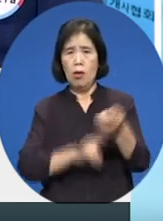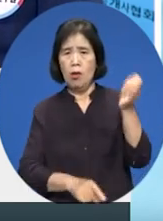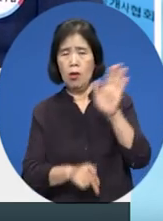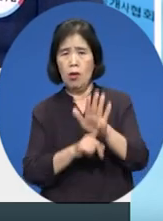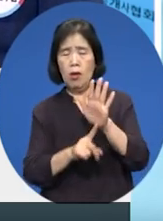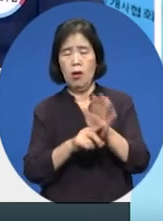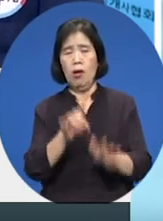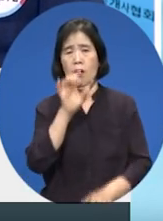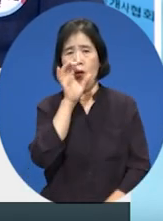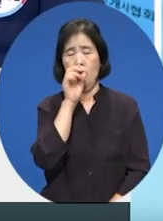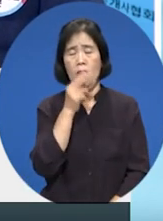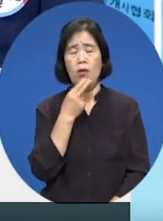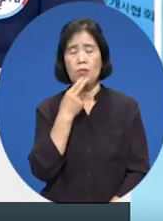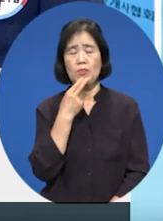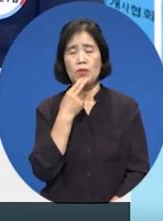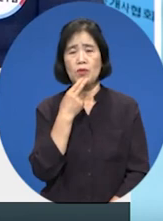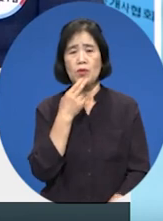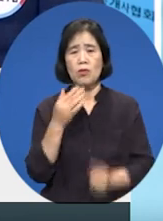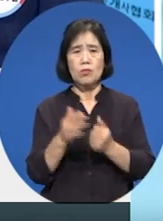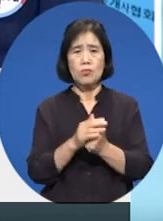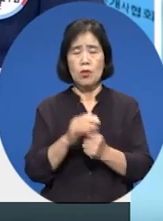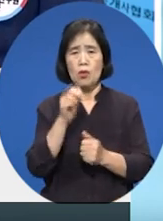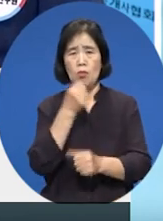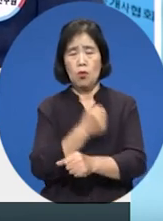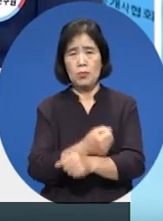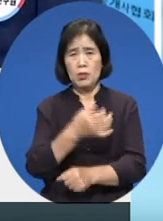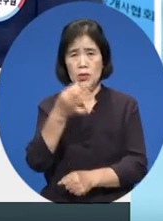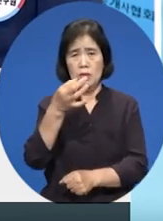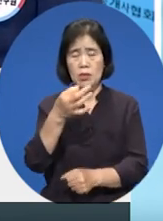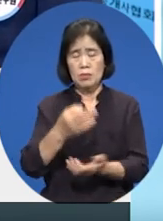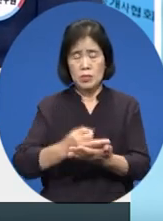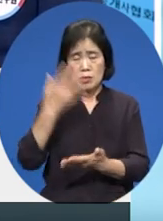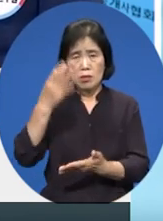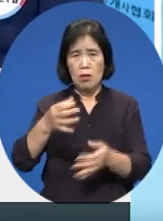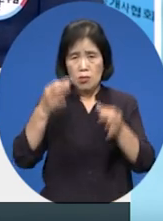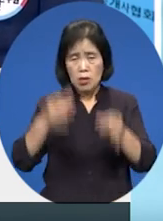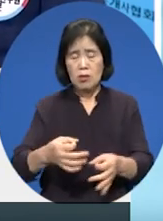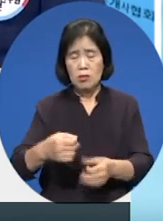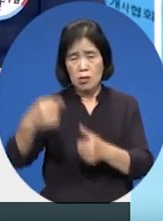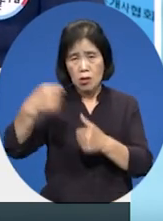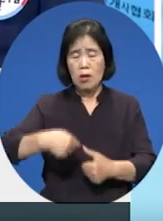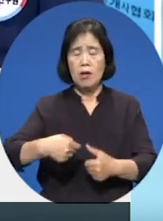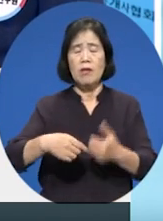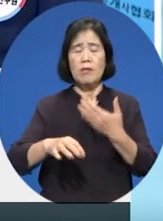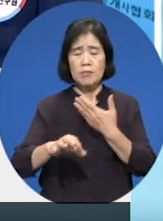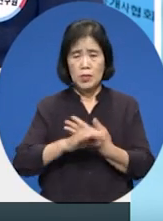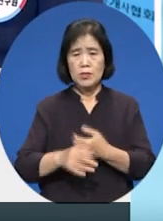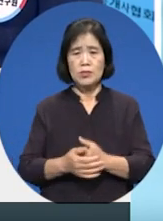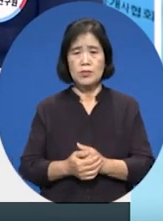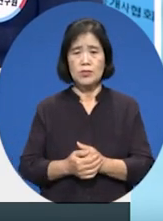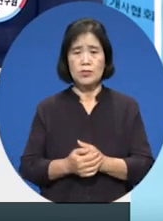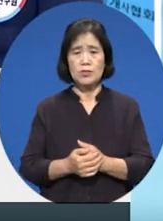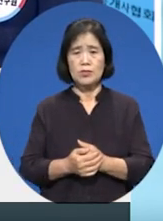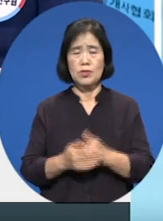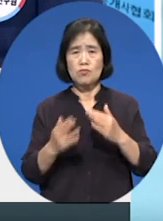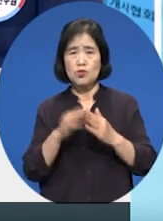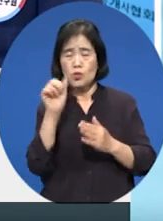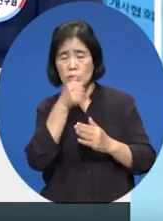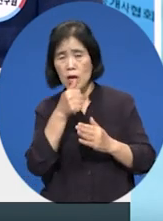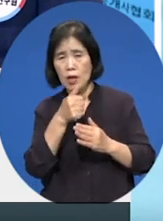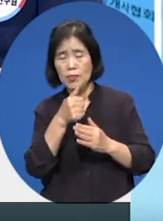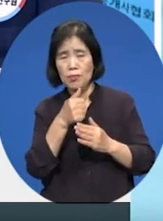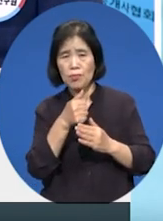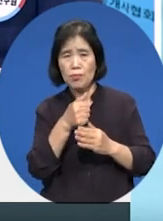들어갔어요. 그런데 복비가 비싸다고 지금 복비 내리라고 그러면은 이뭐 우리 이 개업하고